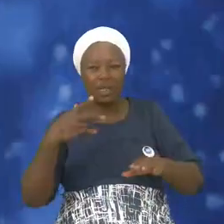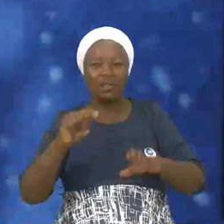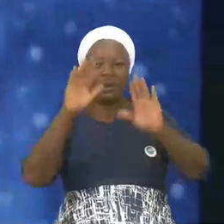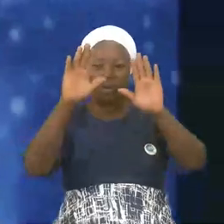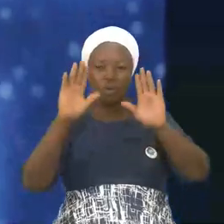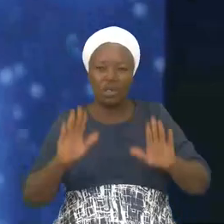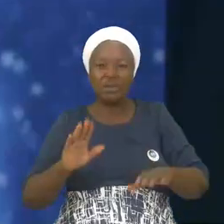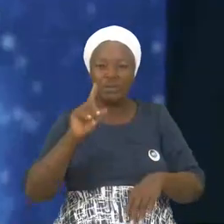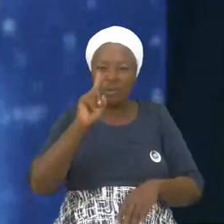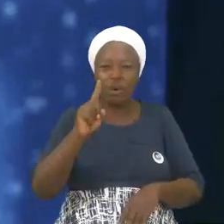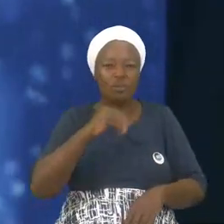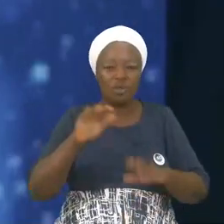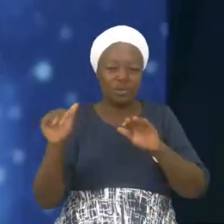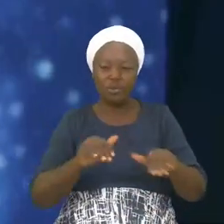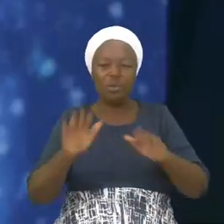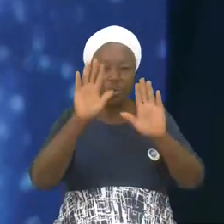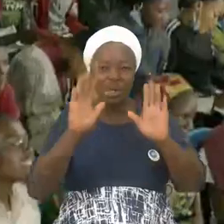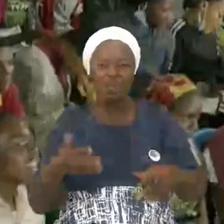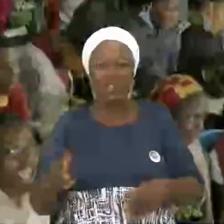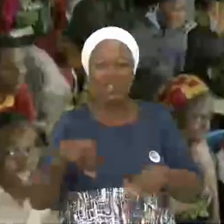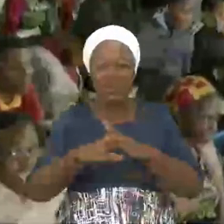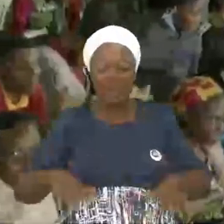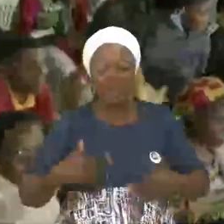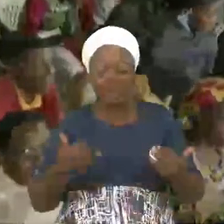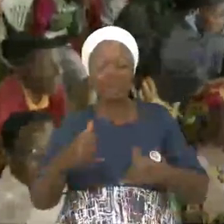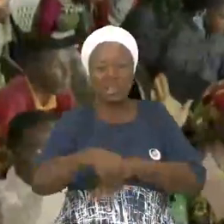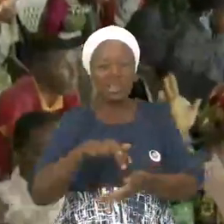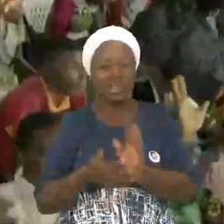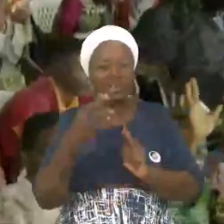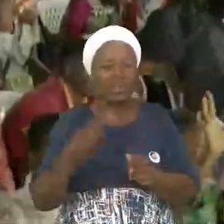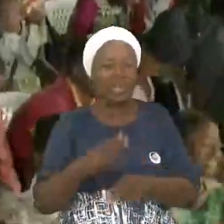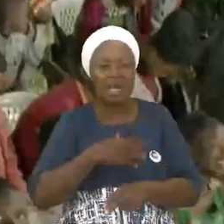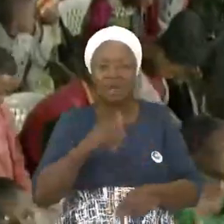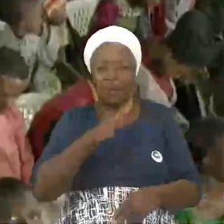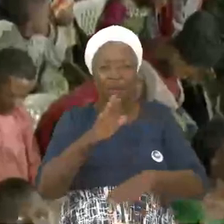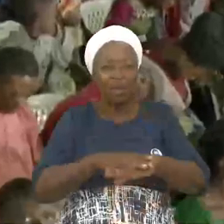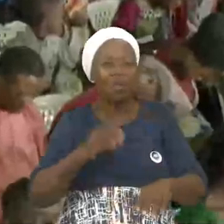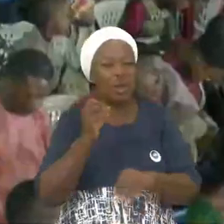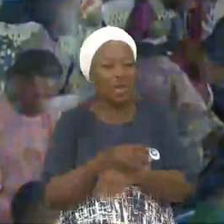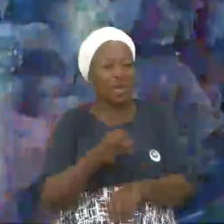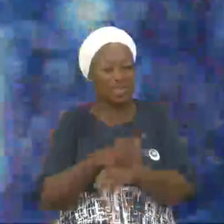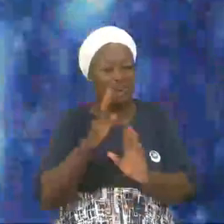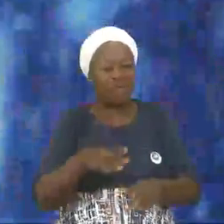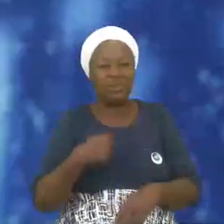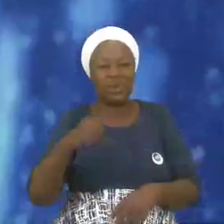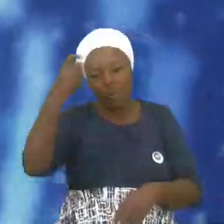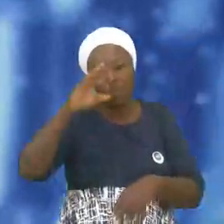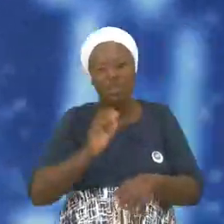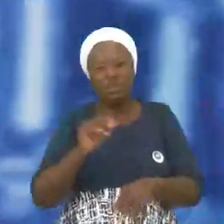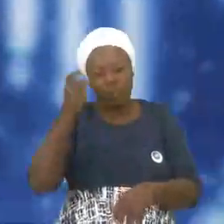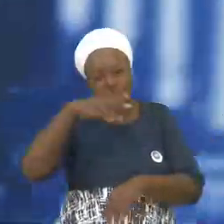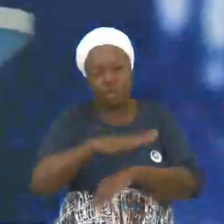nom sera appelé admirable. L'admirable fera des choses admirables dans ta vie au nom de